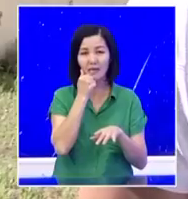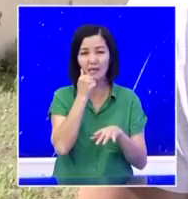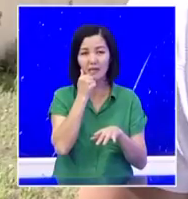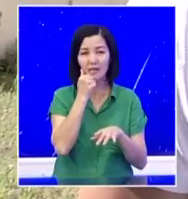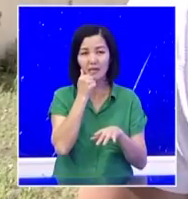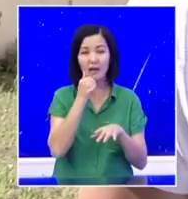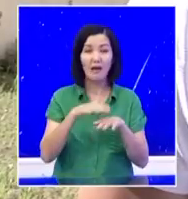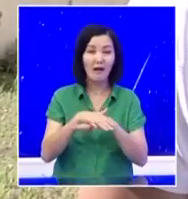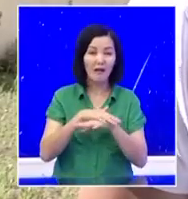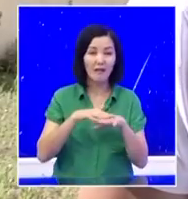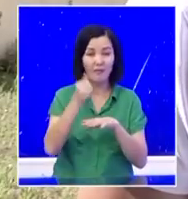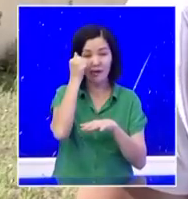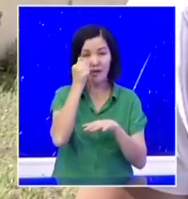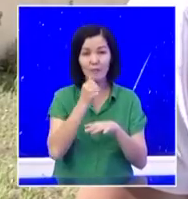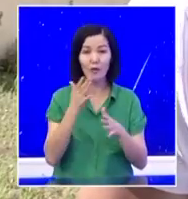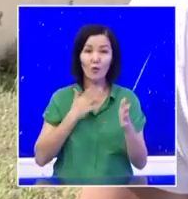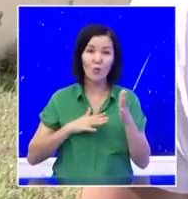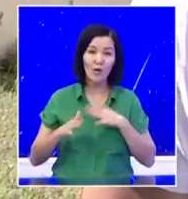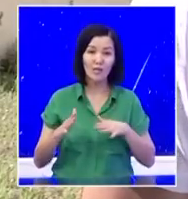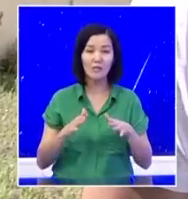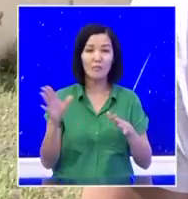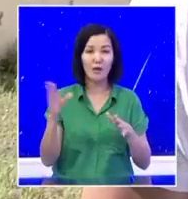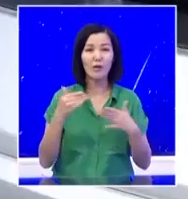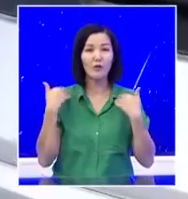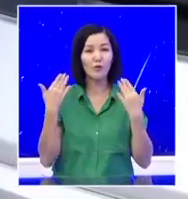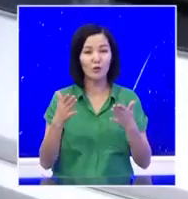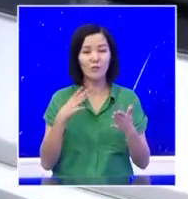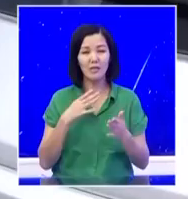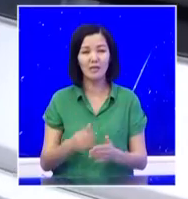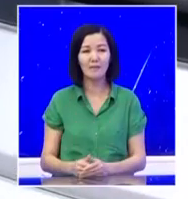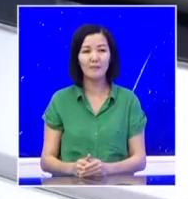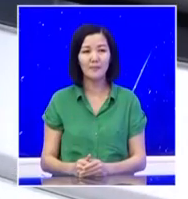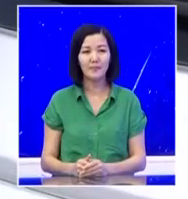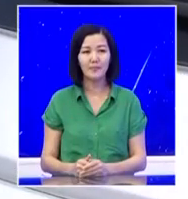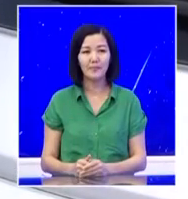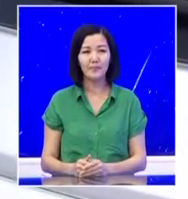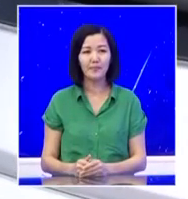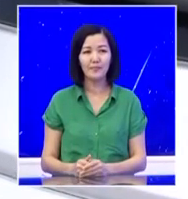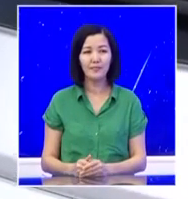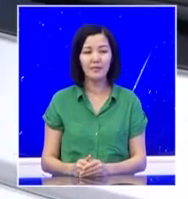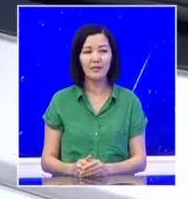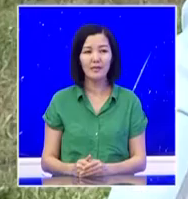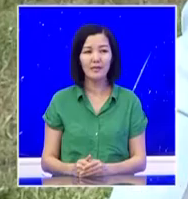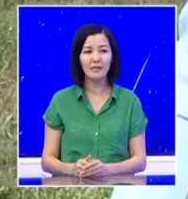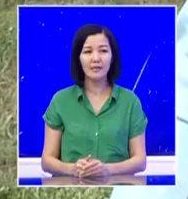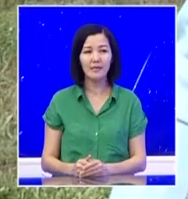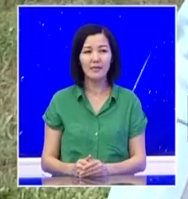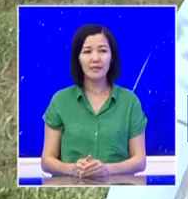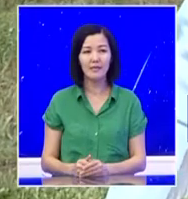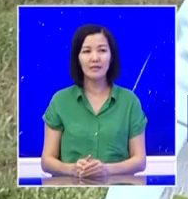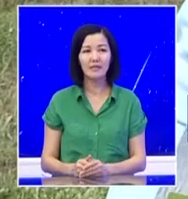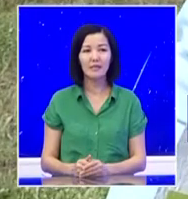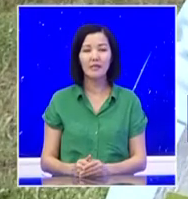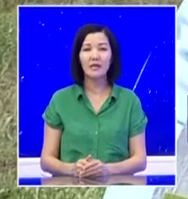елге рахмет. Бәрімізге қуаныш пен бөлісіп кеп отырған. После реанимации они потеряли свой вес.